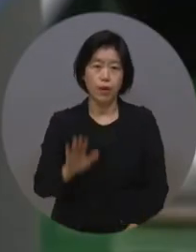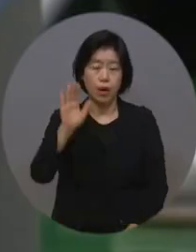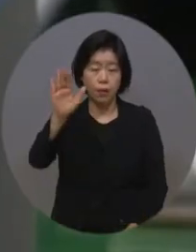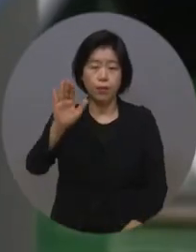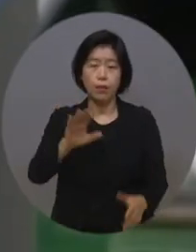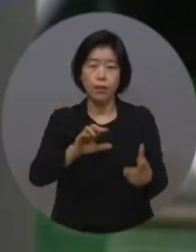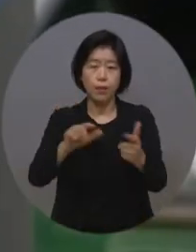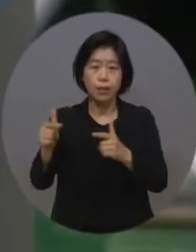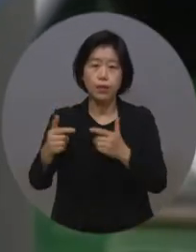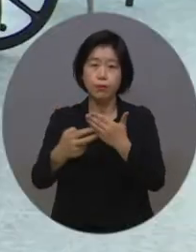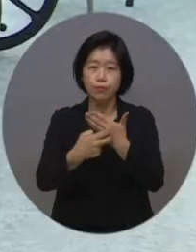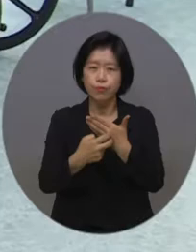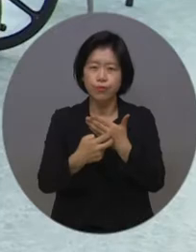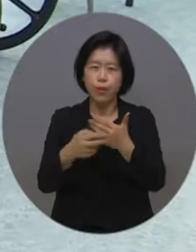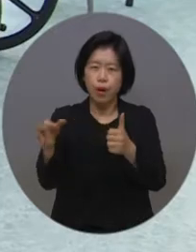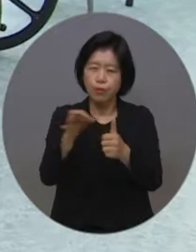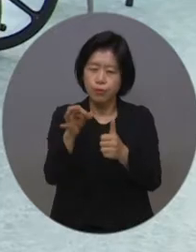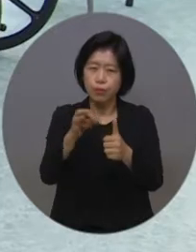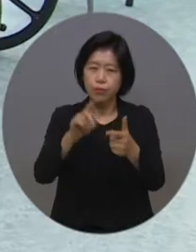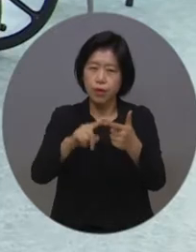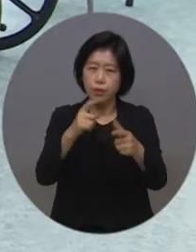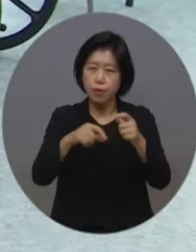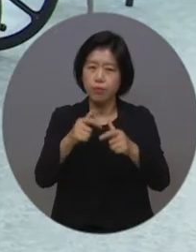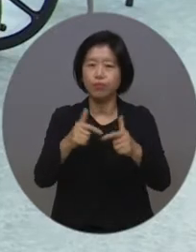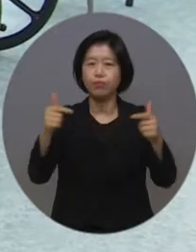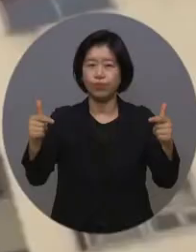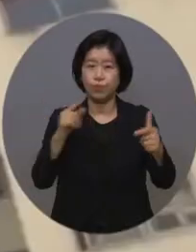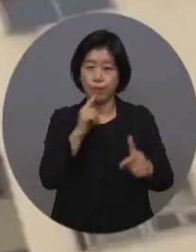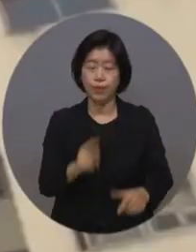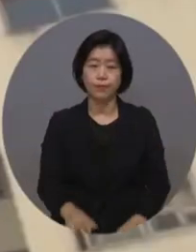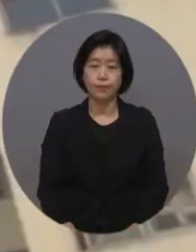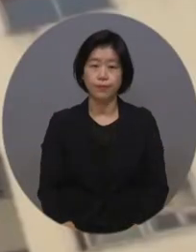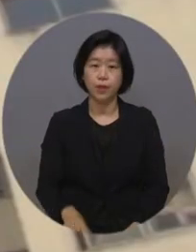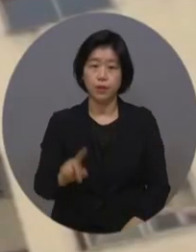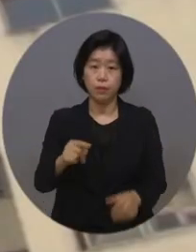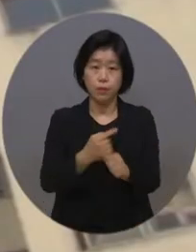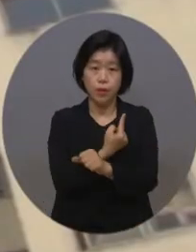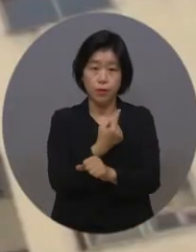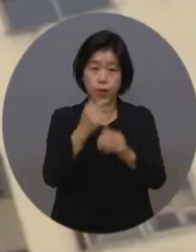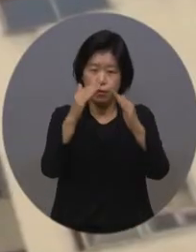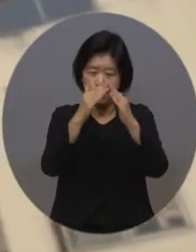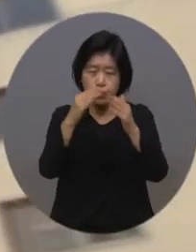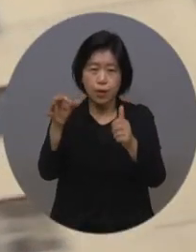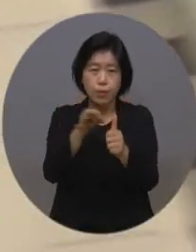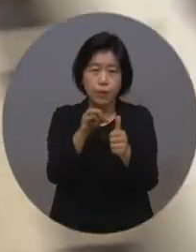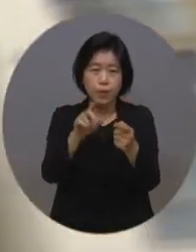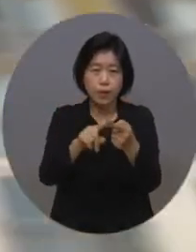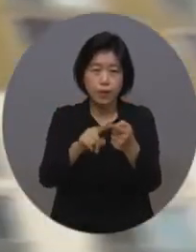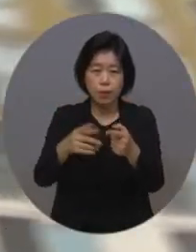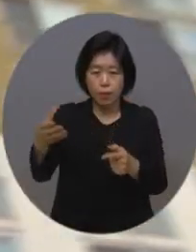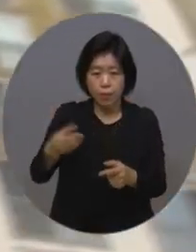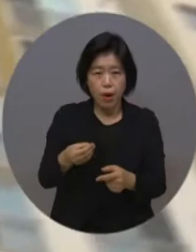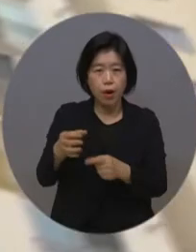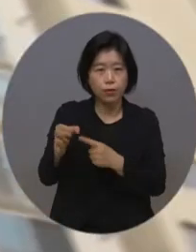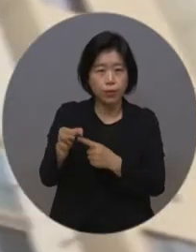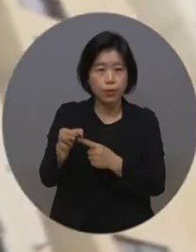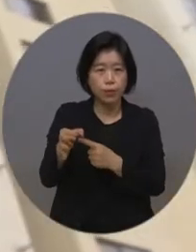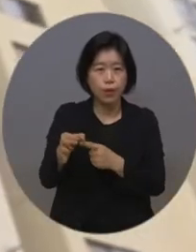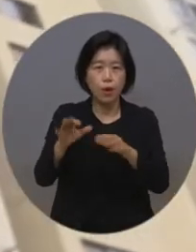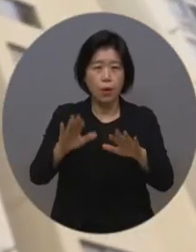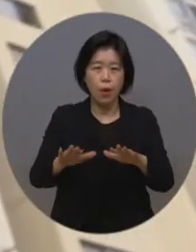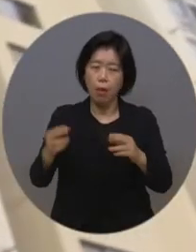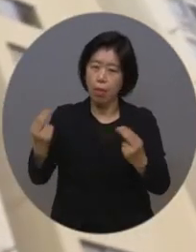의료급여 보장성을 단계적으로 확대한다는 설명입니다. 이 밖에도 주거급여의 임차가구 기준 임대료를 올해 대비